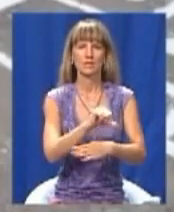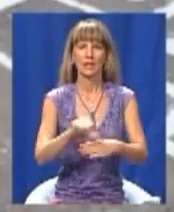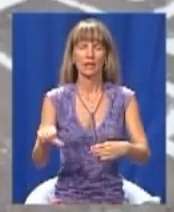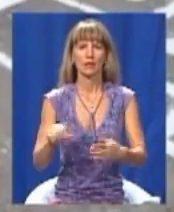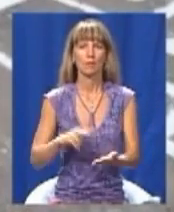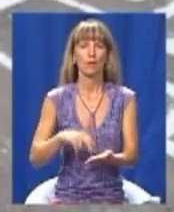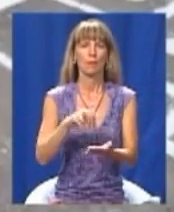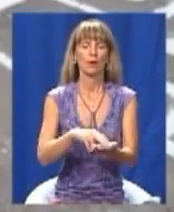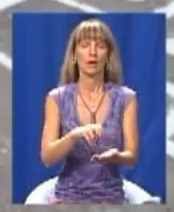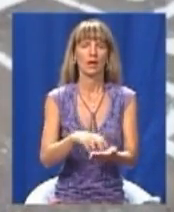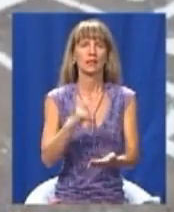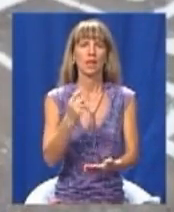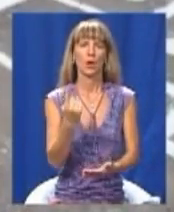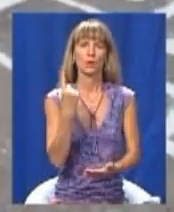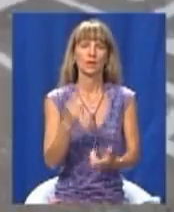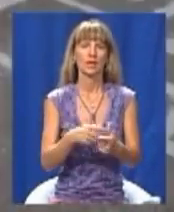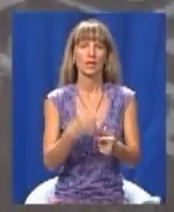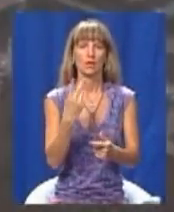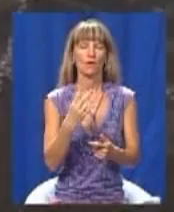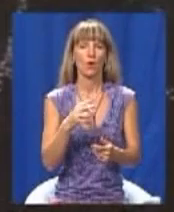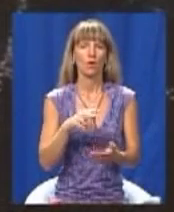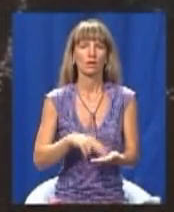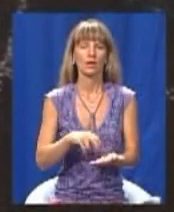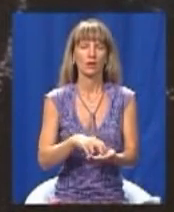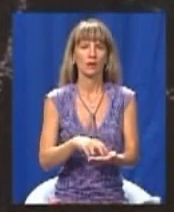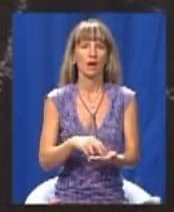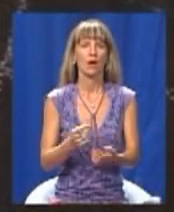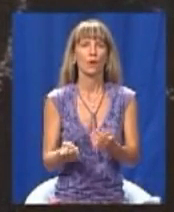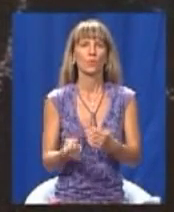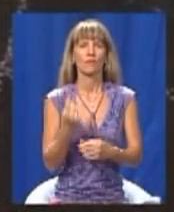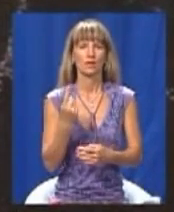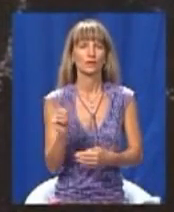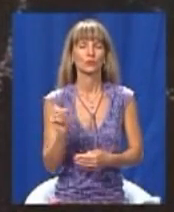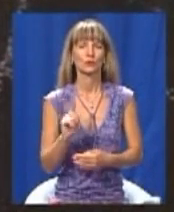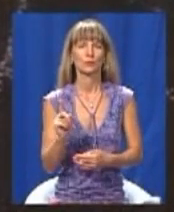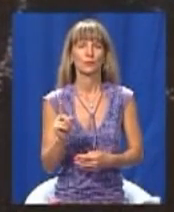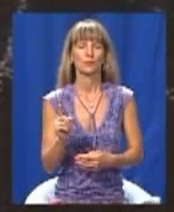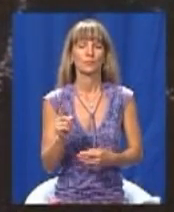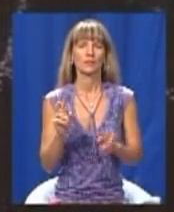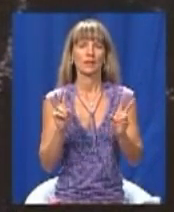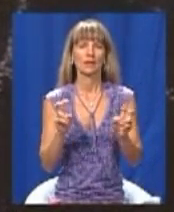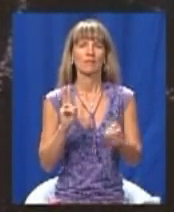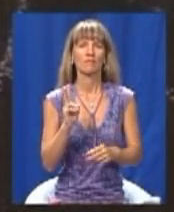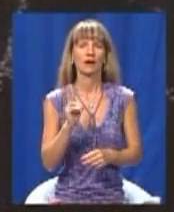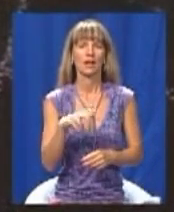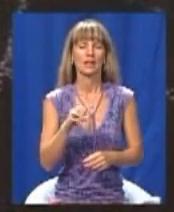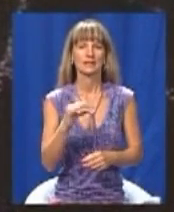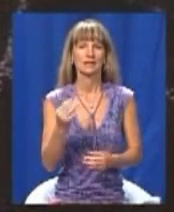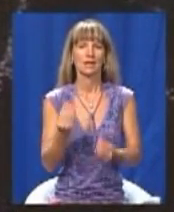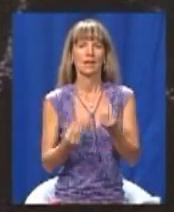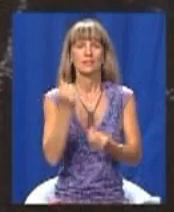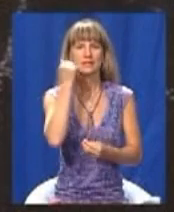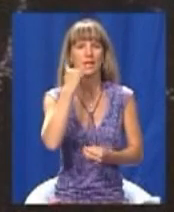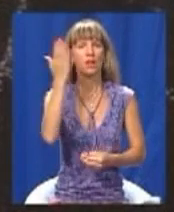проскакати по квадратиках на одній або двох ногах. Виявляється, щось на зразок класиків грали ще в стародавньому